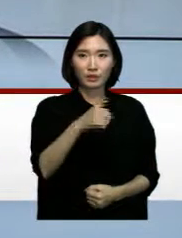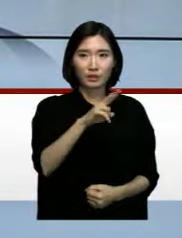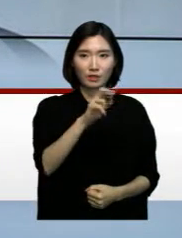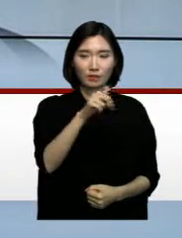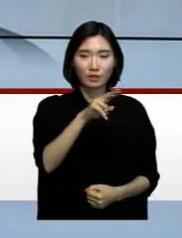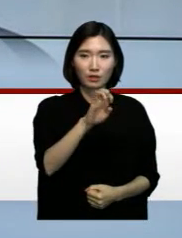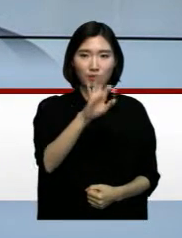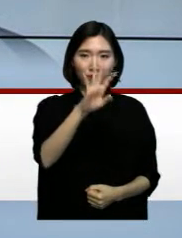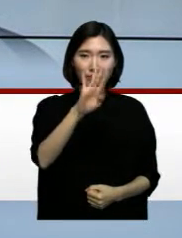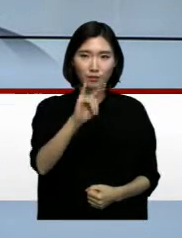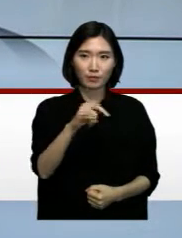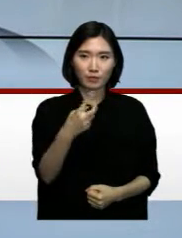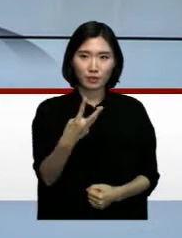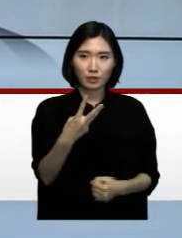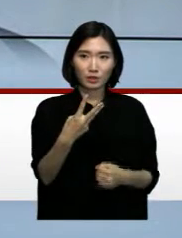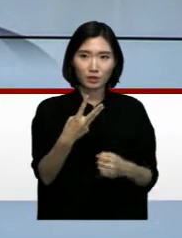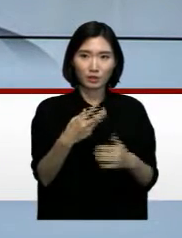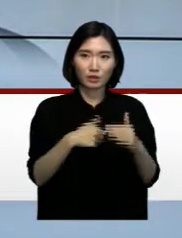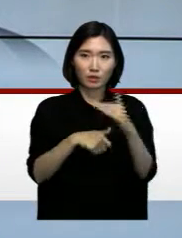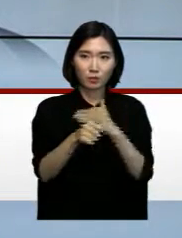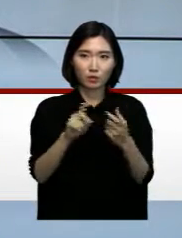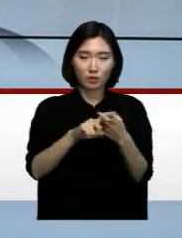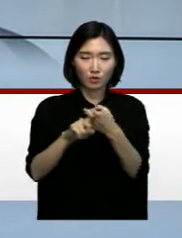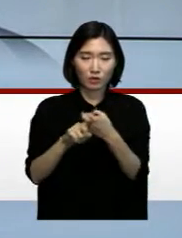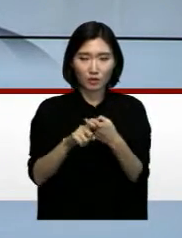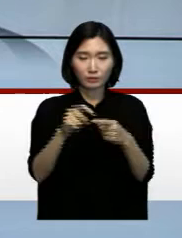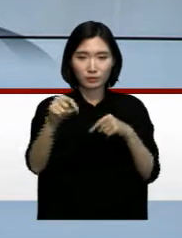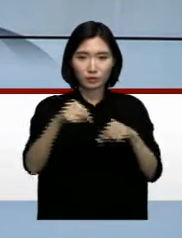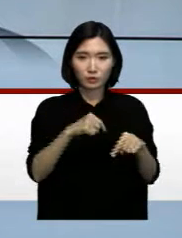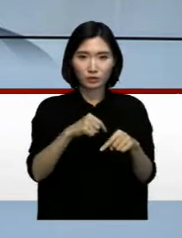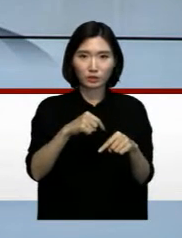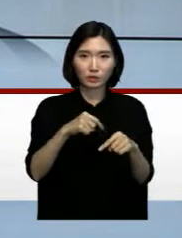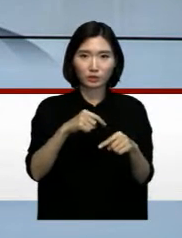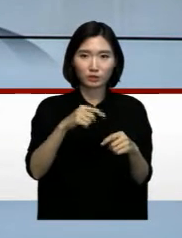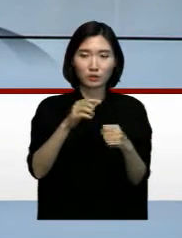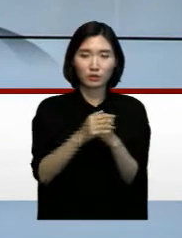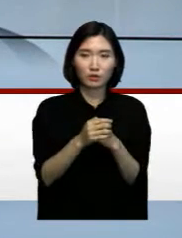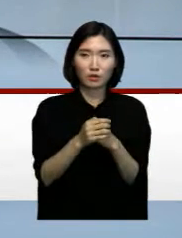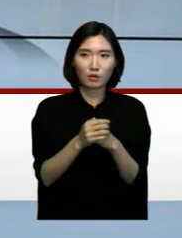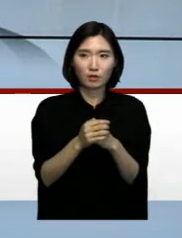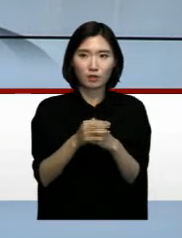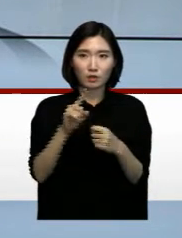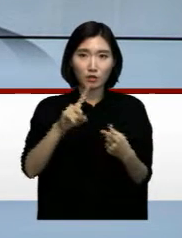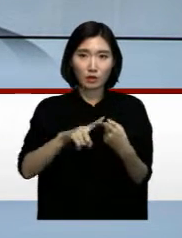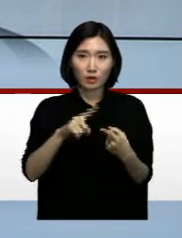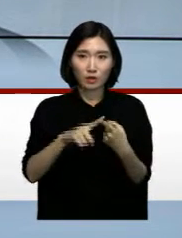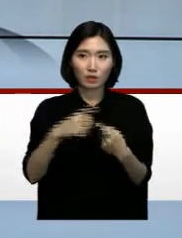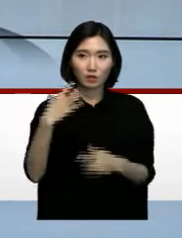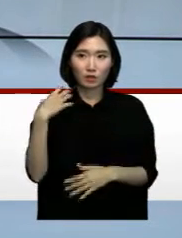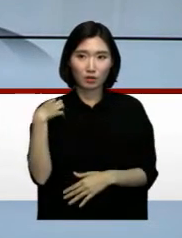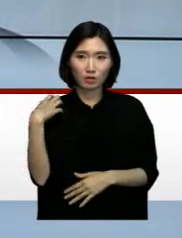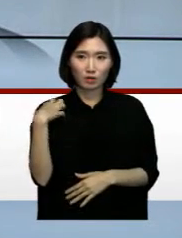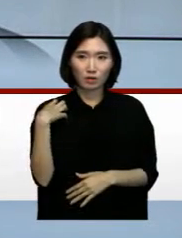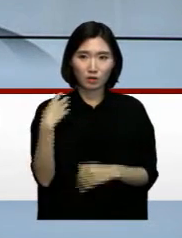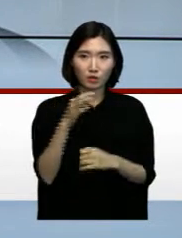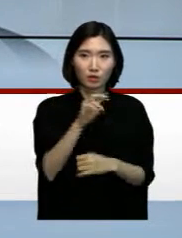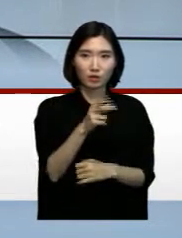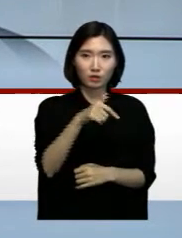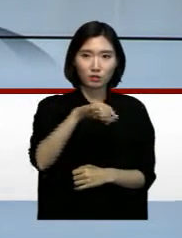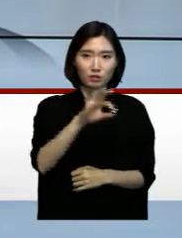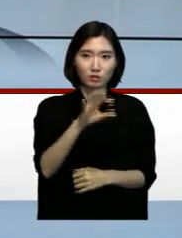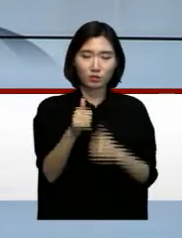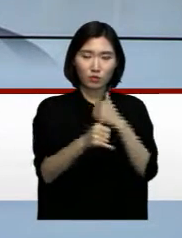남경필 경기도지사의 대표 공약인 연합정치. 최근 경기도 연정의 컨트롤타워 역할을 할